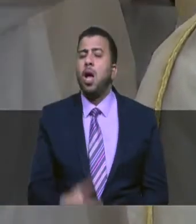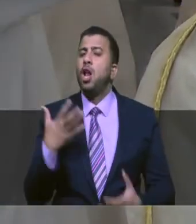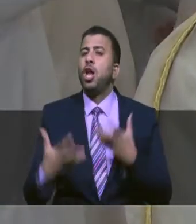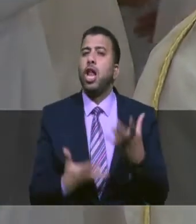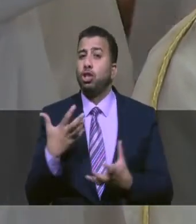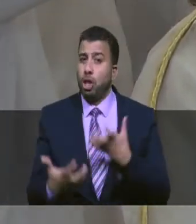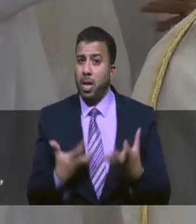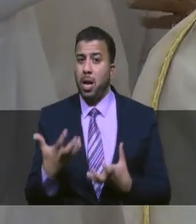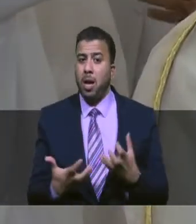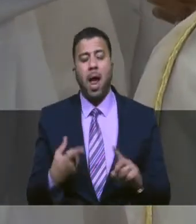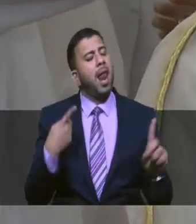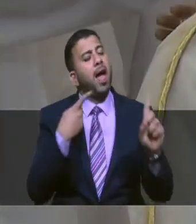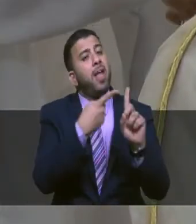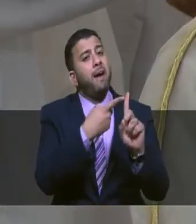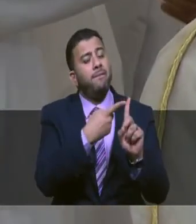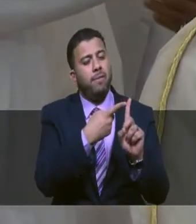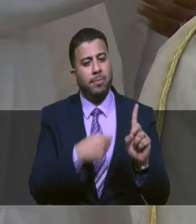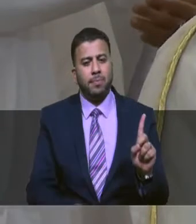للأنشطة أو للأهداف أو